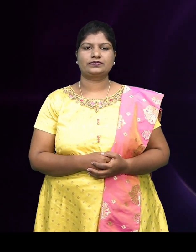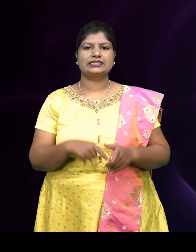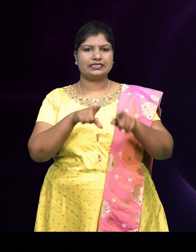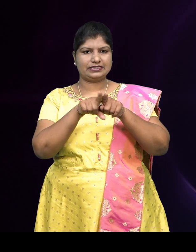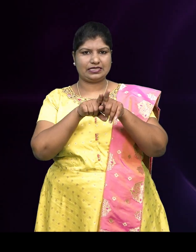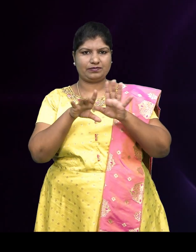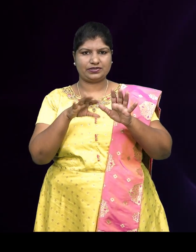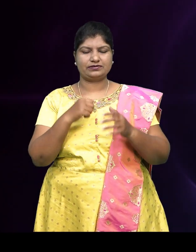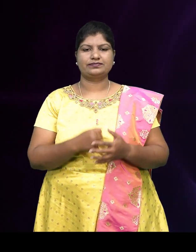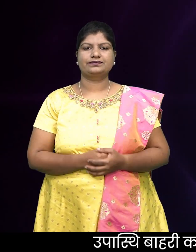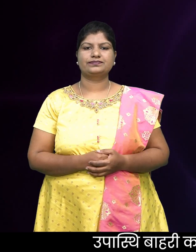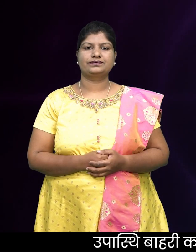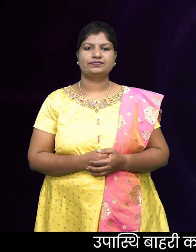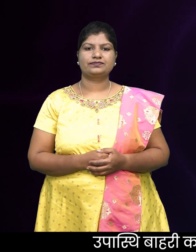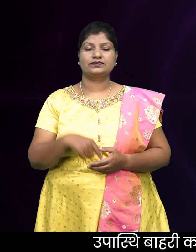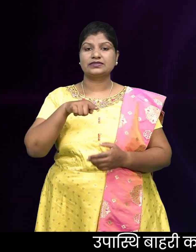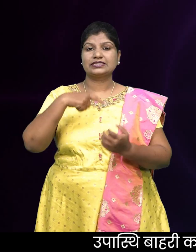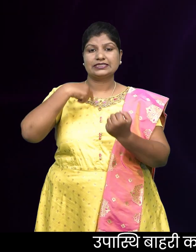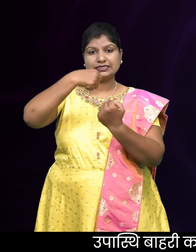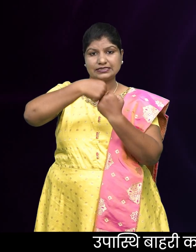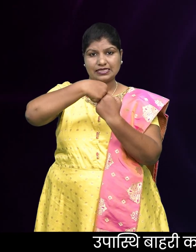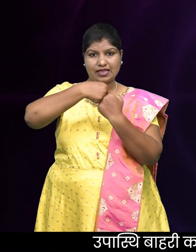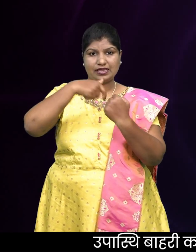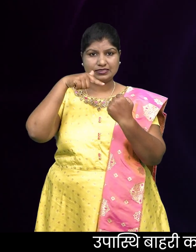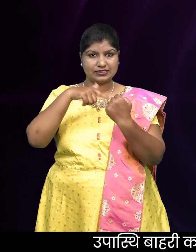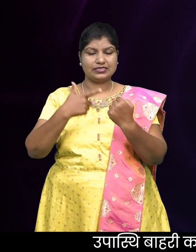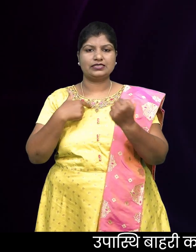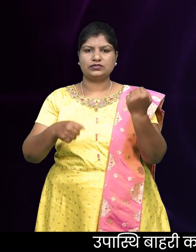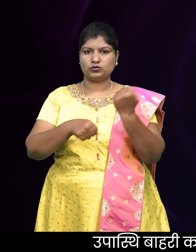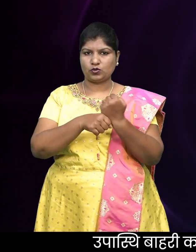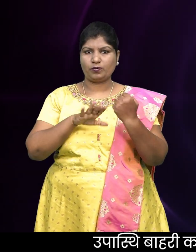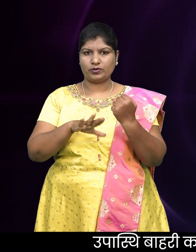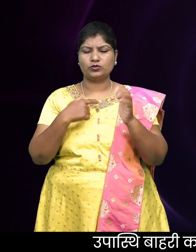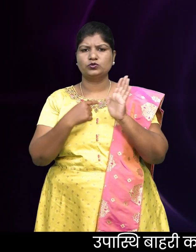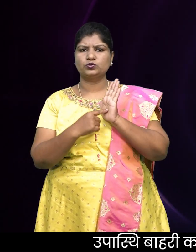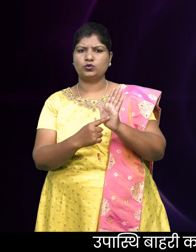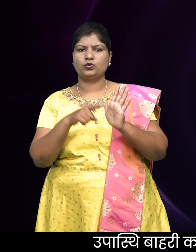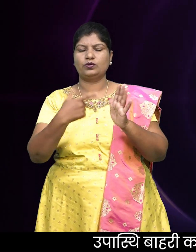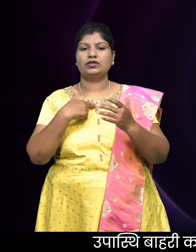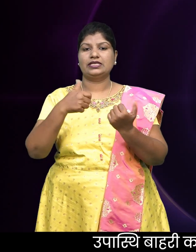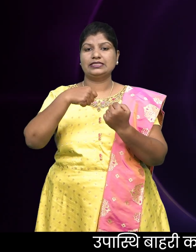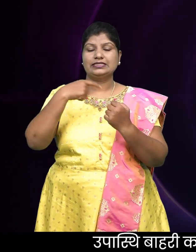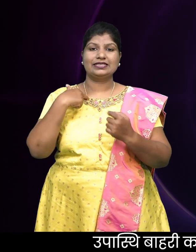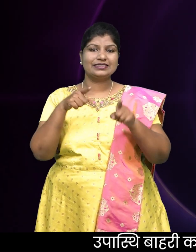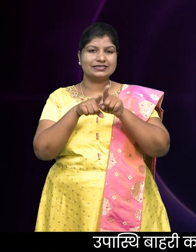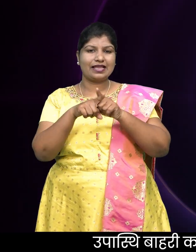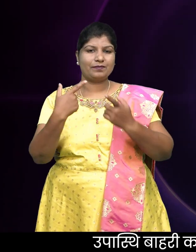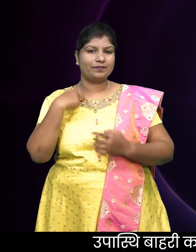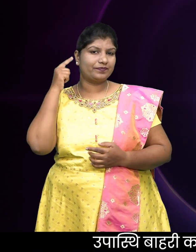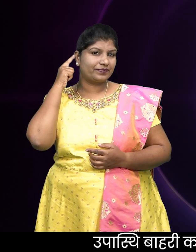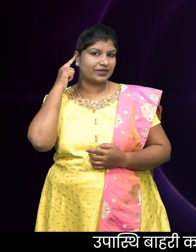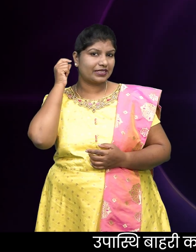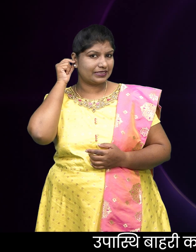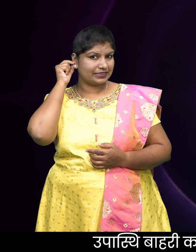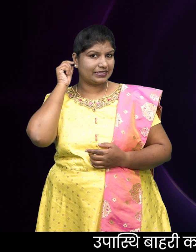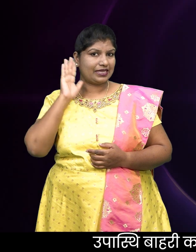उदाहरण के लिए, उपास्थि बाहरी कानों और नाक की नोक का समर्थन करती है।